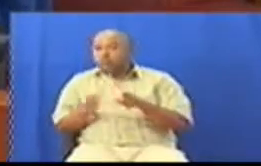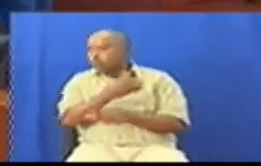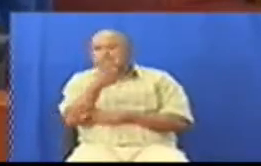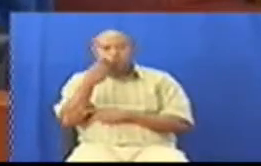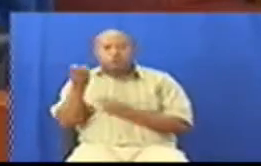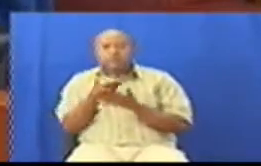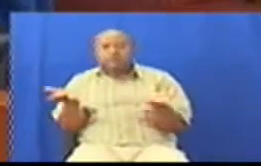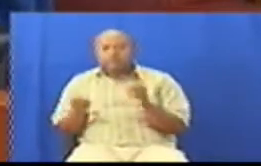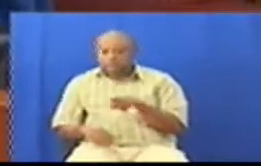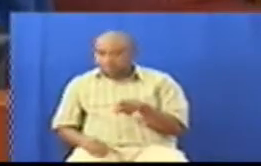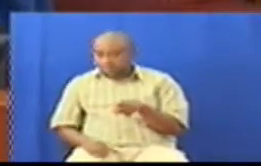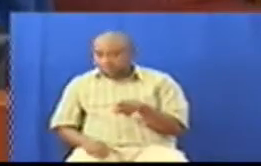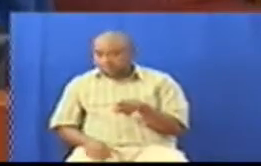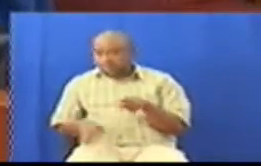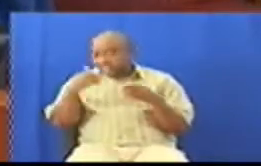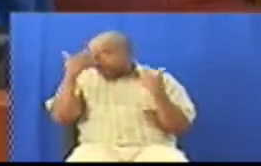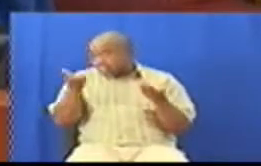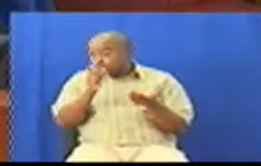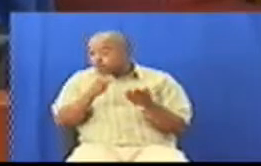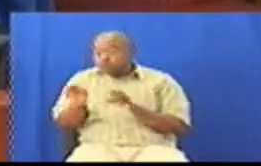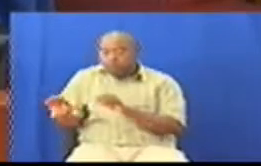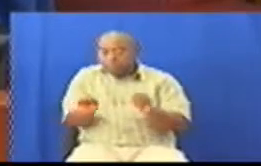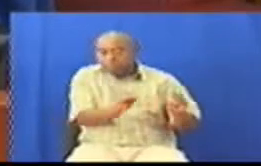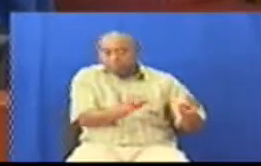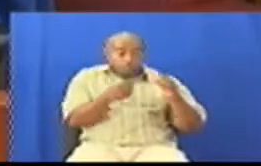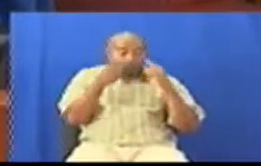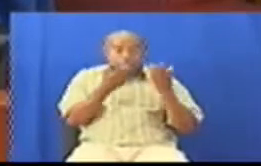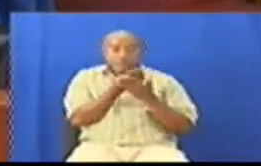siwaoni, sijui watu wamehama nafasi au inakuaje.